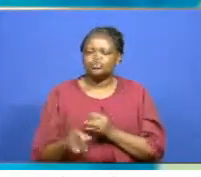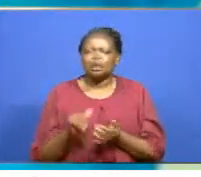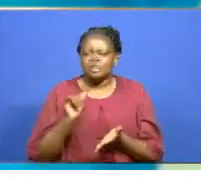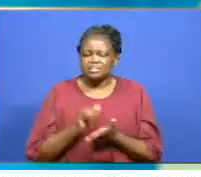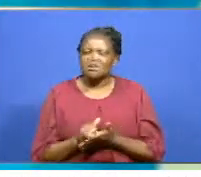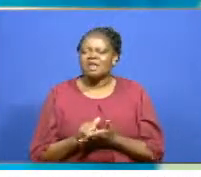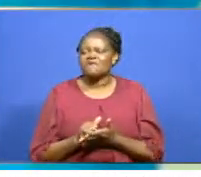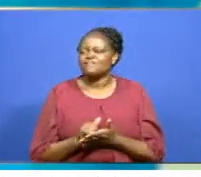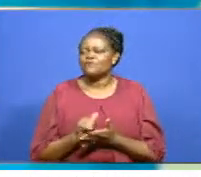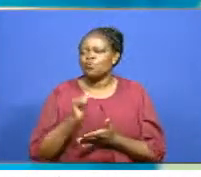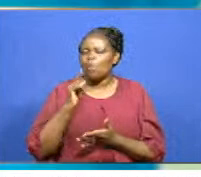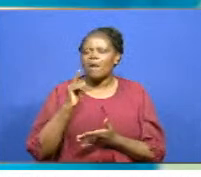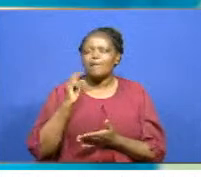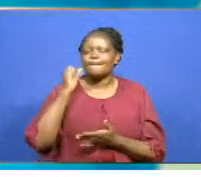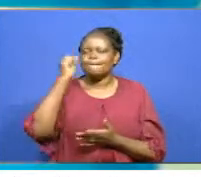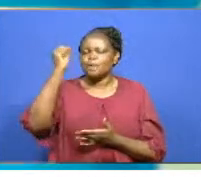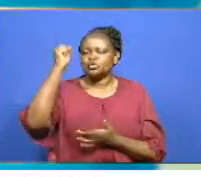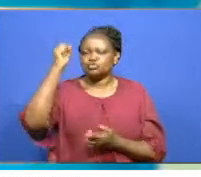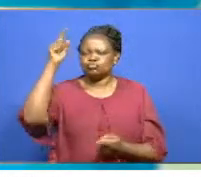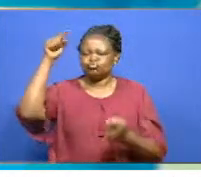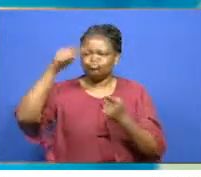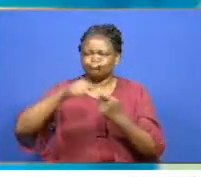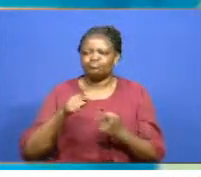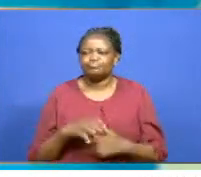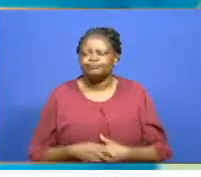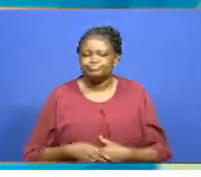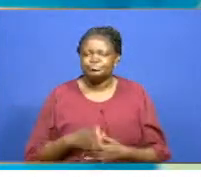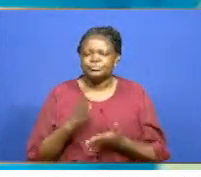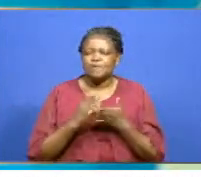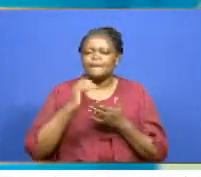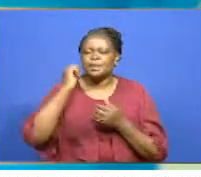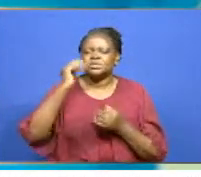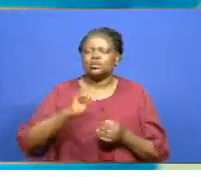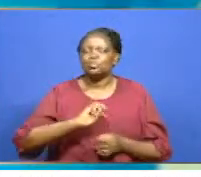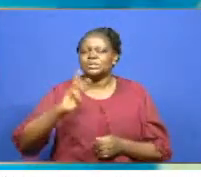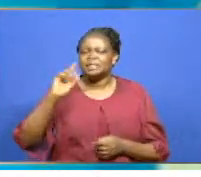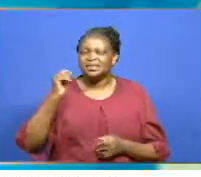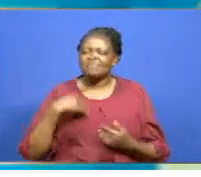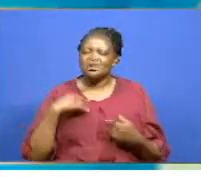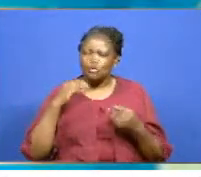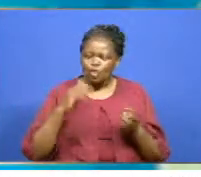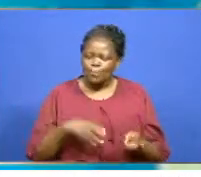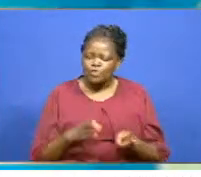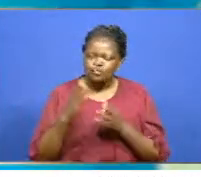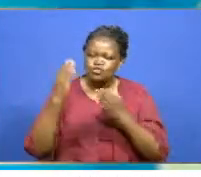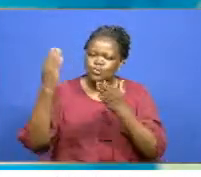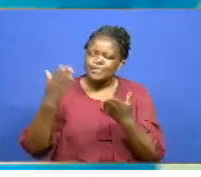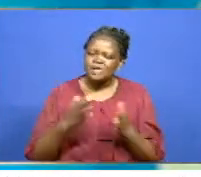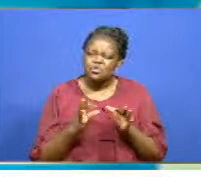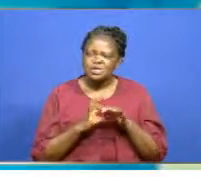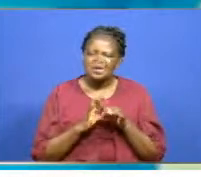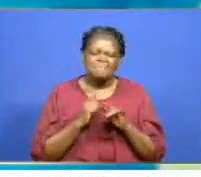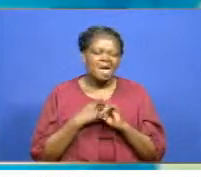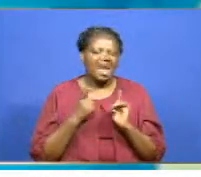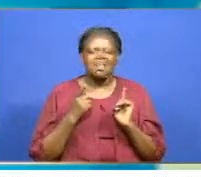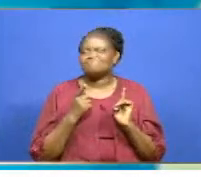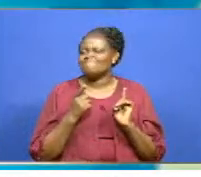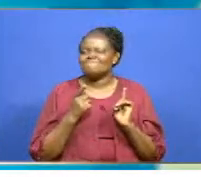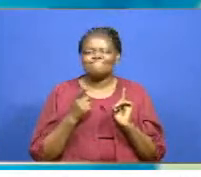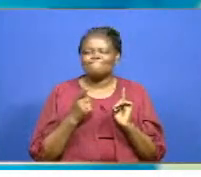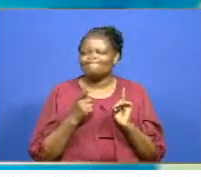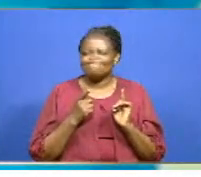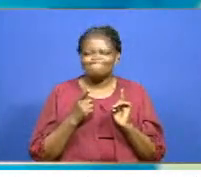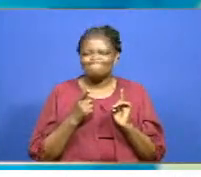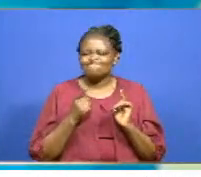kisiasa. So tumeona kwamba some politicians Western Kenya wamekuwa na fursa ya kuleta hii jamii pamoja, lakini